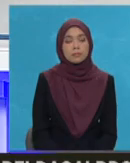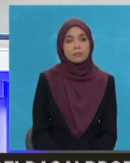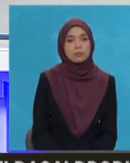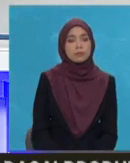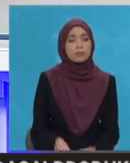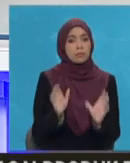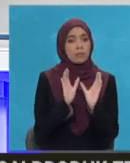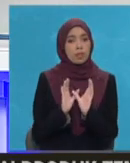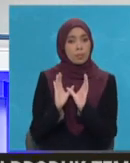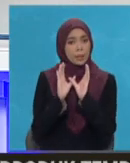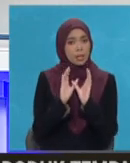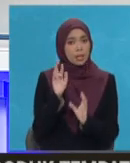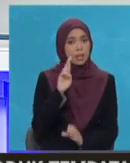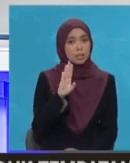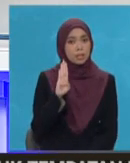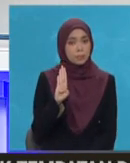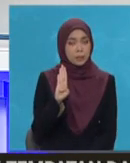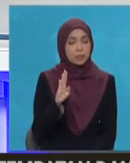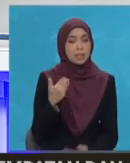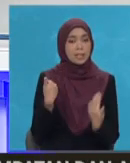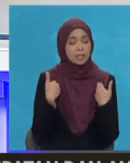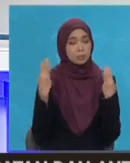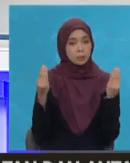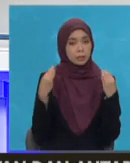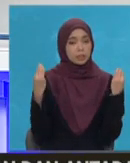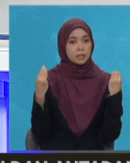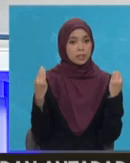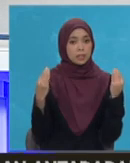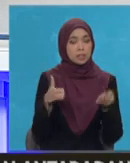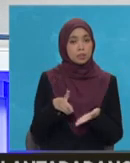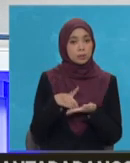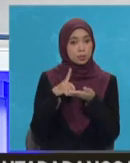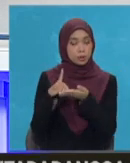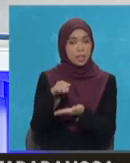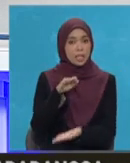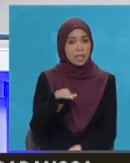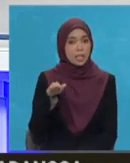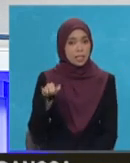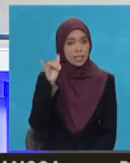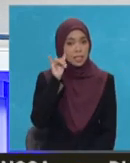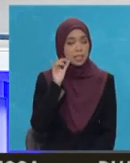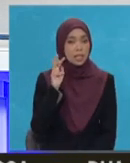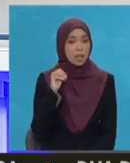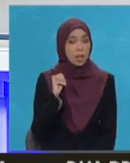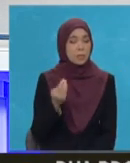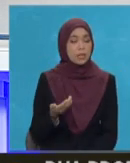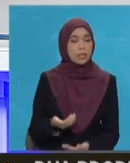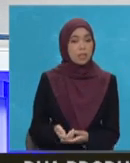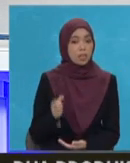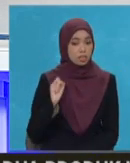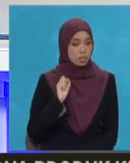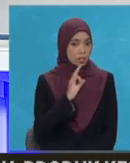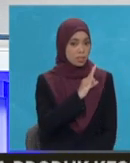Syarikat penerbangan di Raja Brunei Arbi mengadakan majelis penyampaian sumbangan kepada anak yatim bekas kaki tangan Syarikat